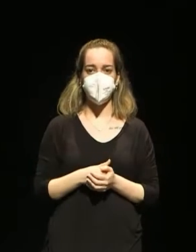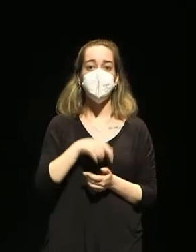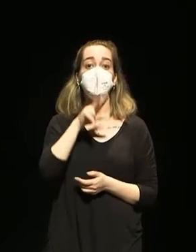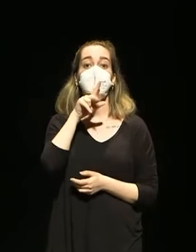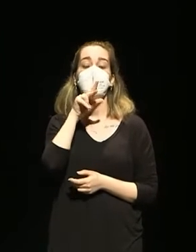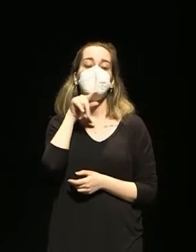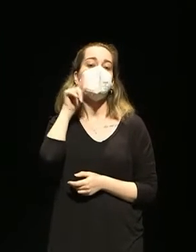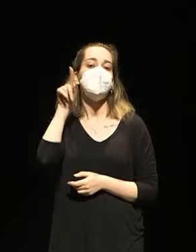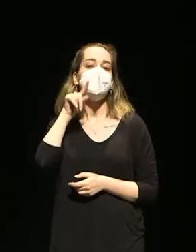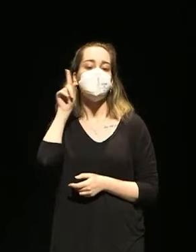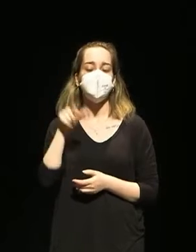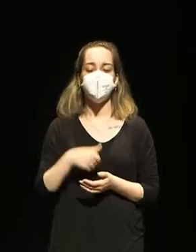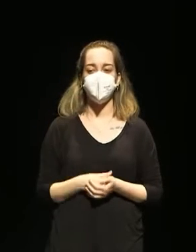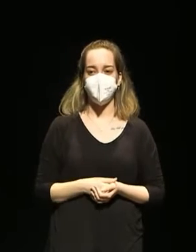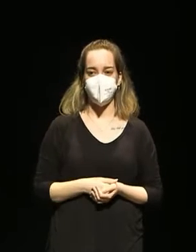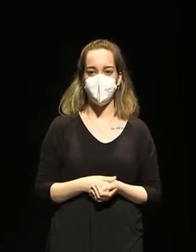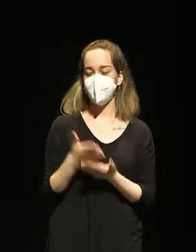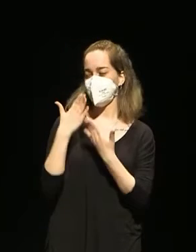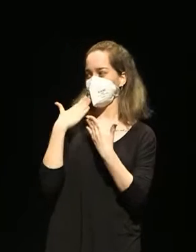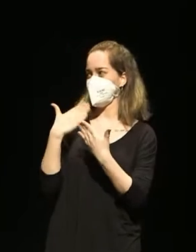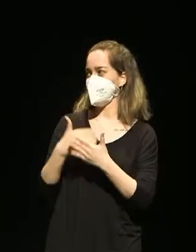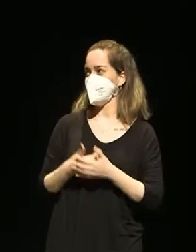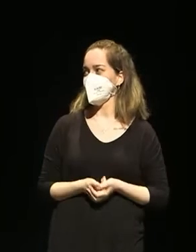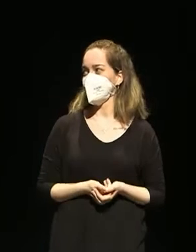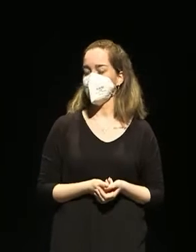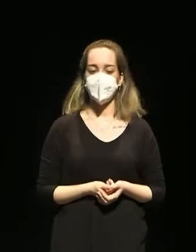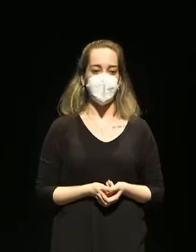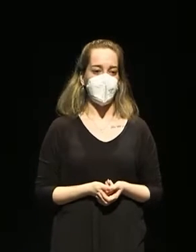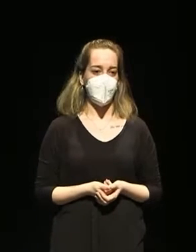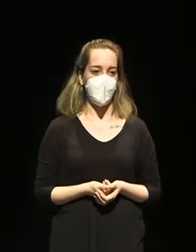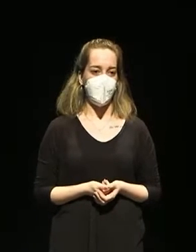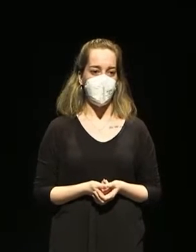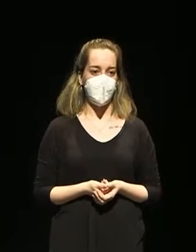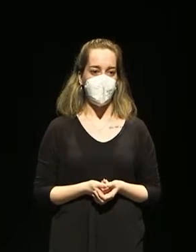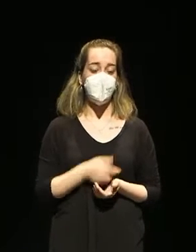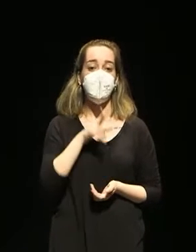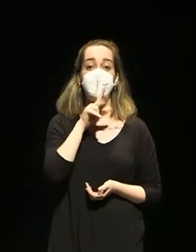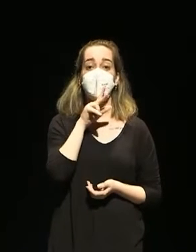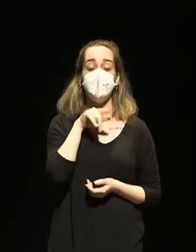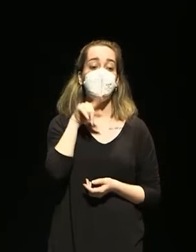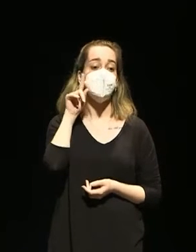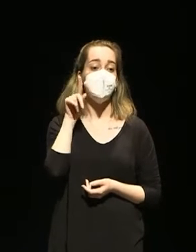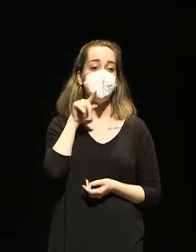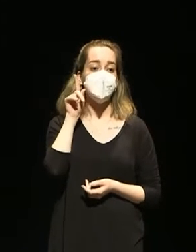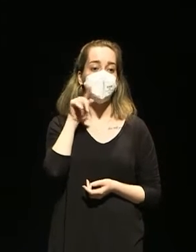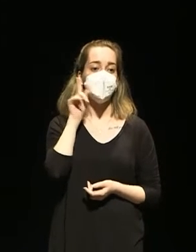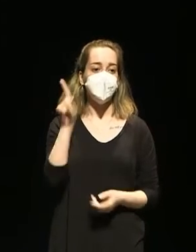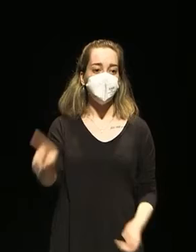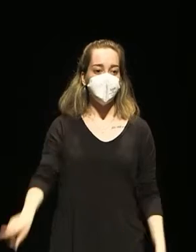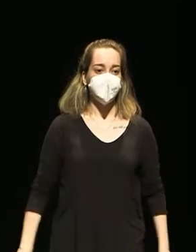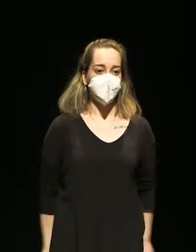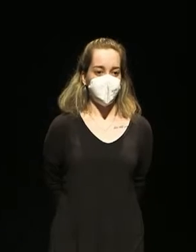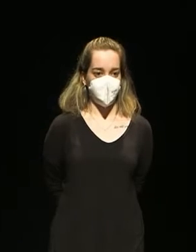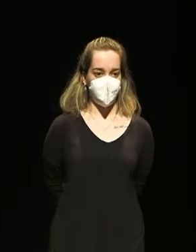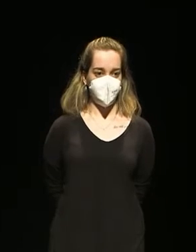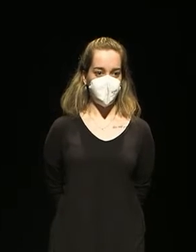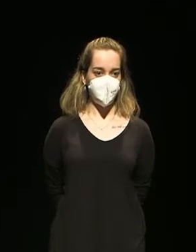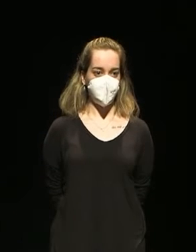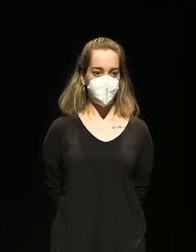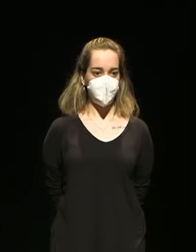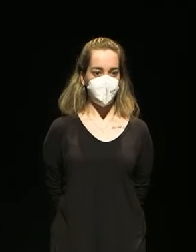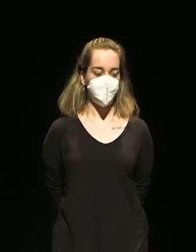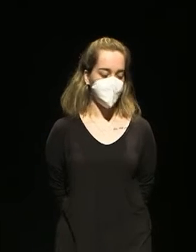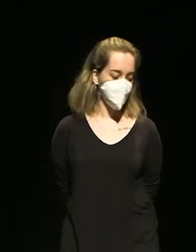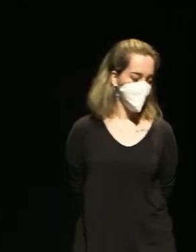tour à toi. Merci. Bonjour camarades, et merci pour votre invitation à votre congrès. Un congrès qui se